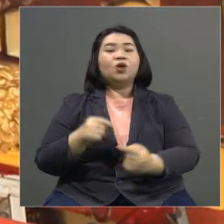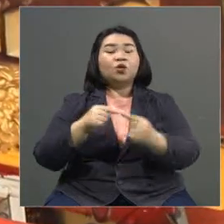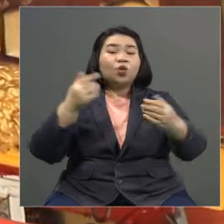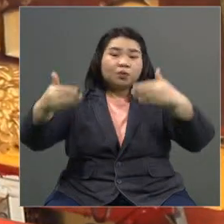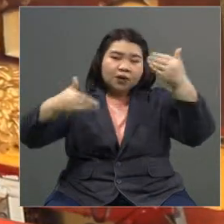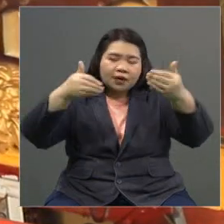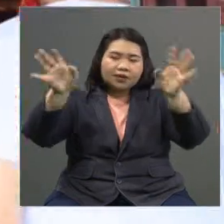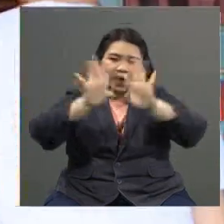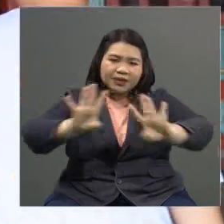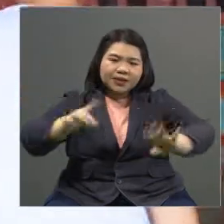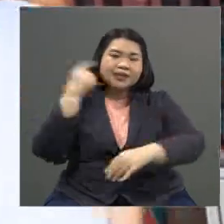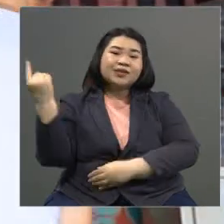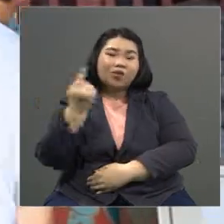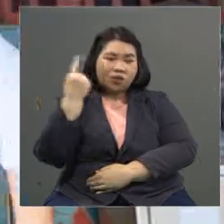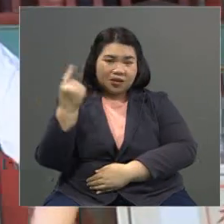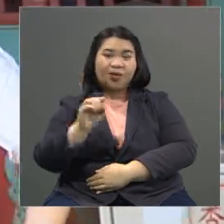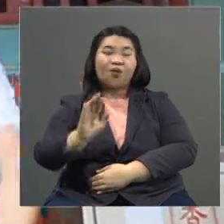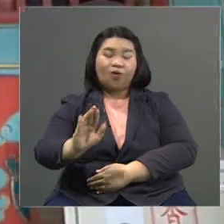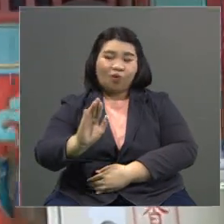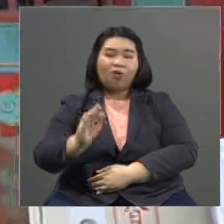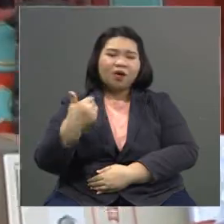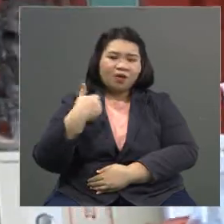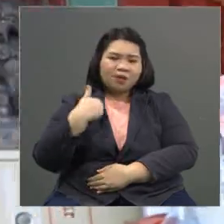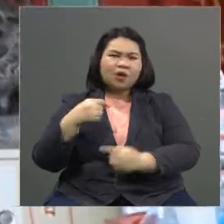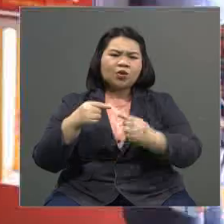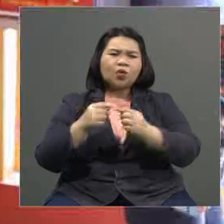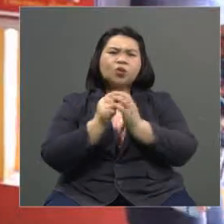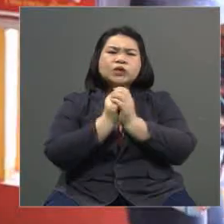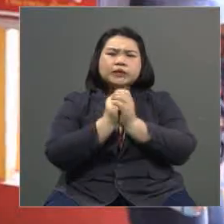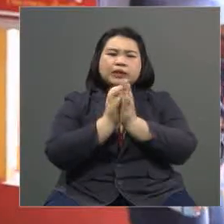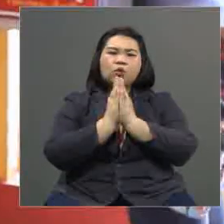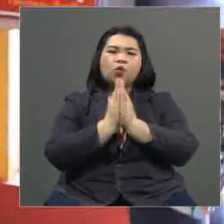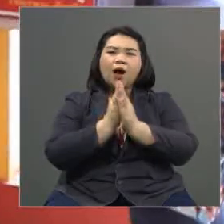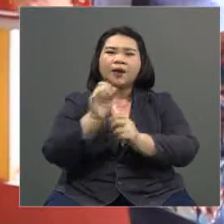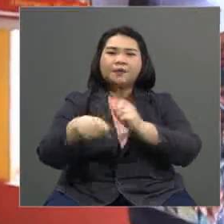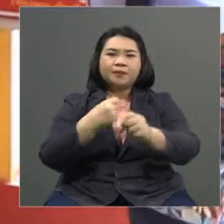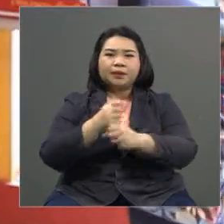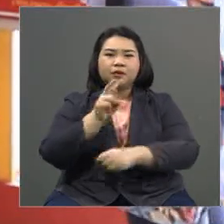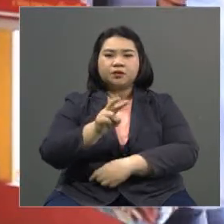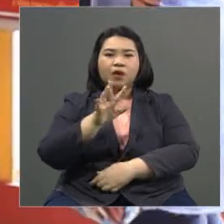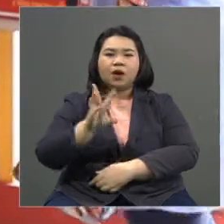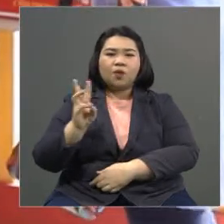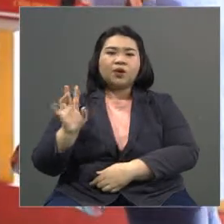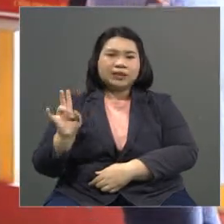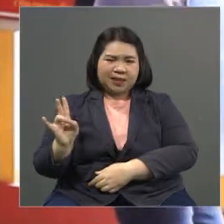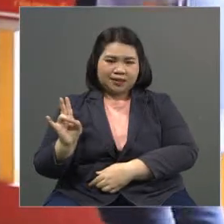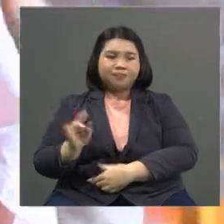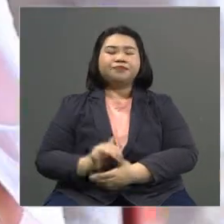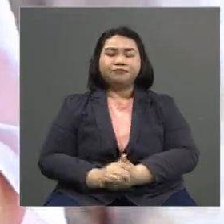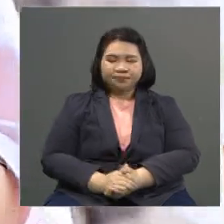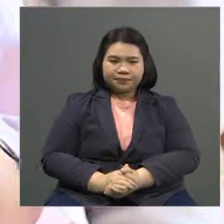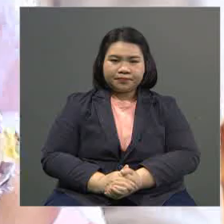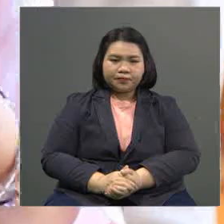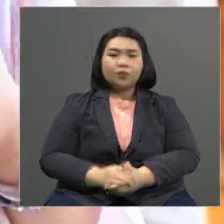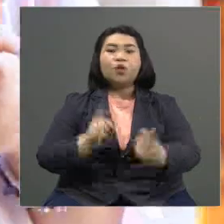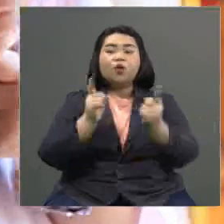อาเซียนกตัญญูคู่ฟ้ามหาสมโภชเจ้าแม่ลิ้มกอเหนี่ยวปัตตานีประจำปี2567นอกจากนี้ครับก็จะพบปะ